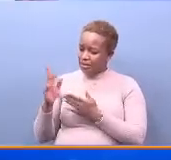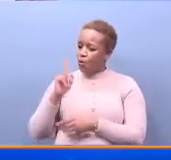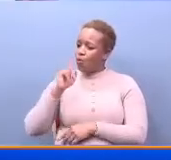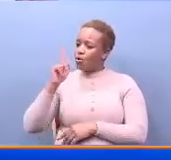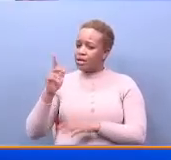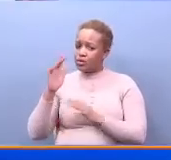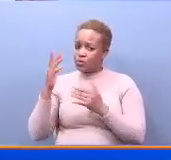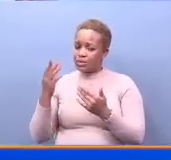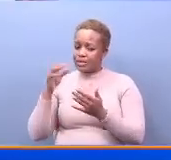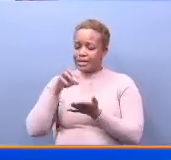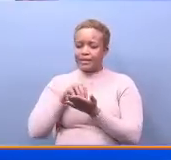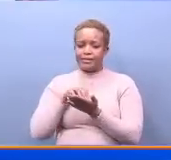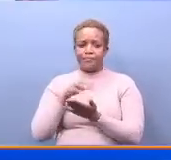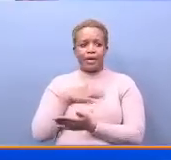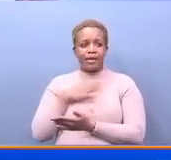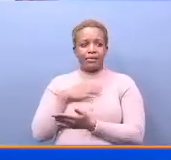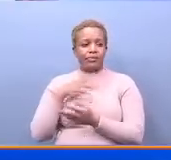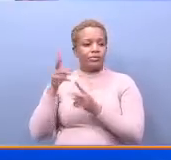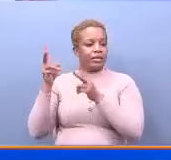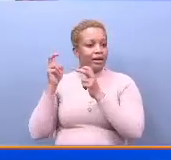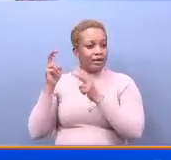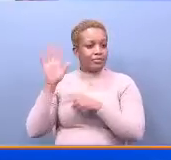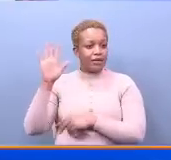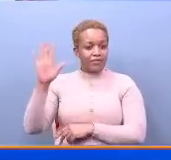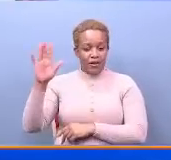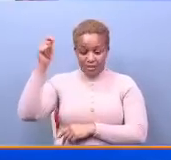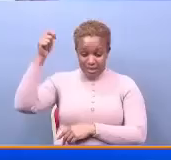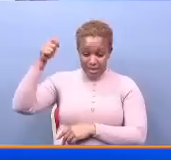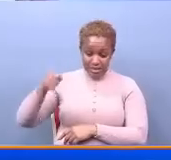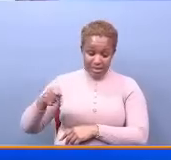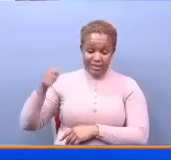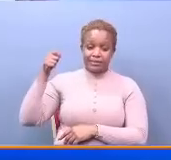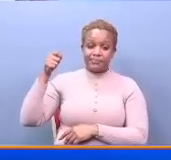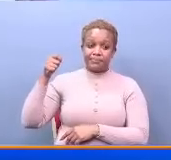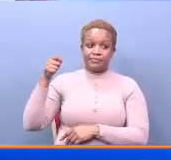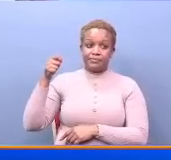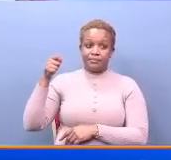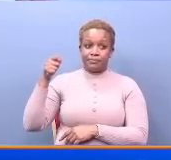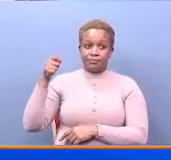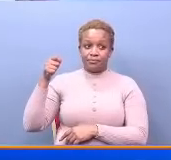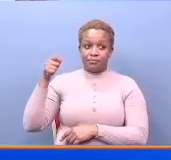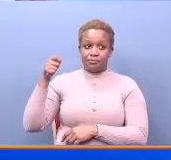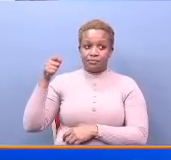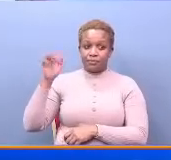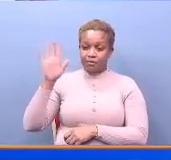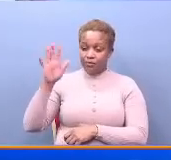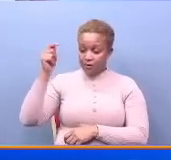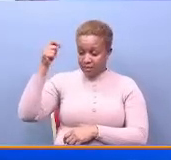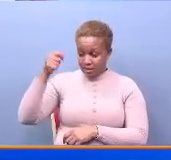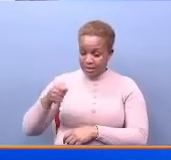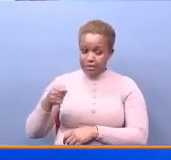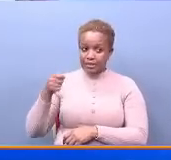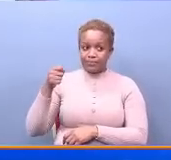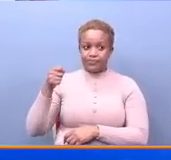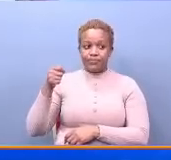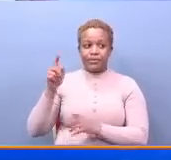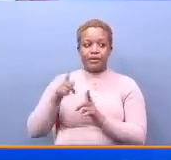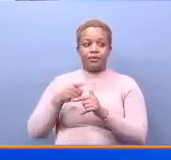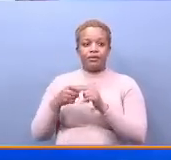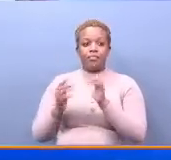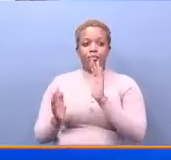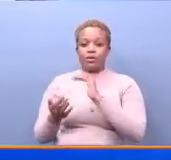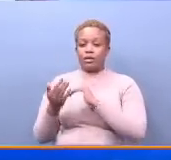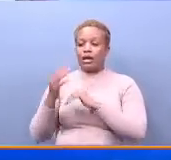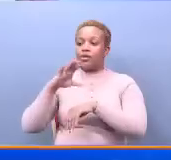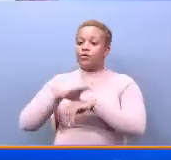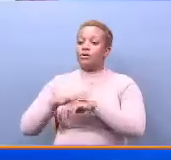akasema hii kesi yangu itasikizwa na majaji watano. Alikuwa anajua nini anafanya? Itasikizwa na majaji watano. Kwenda asubuhi nikapata majaji wa